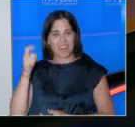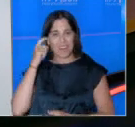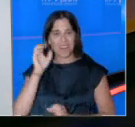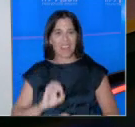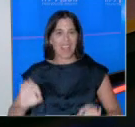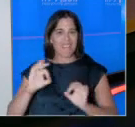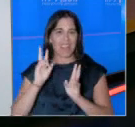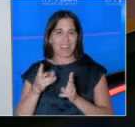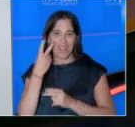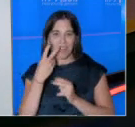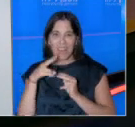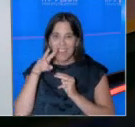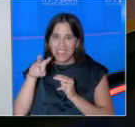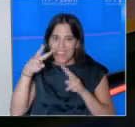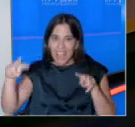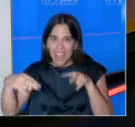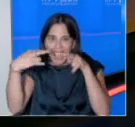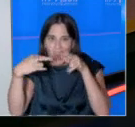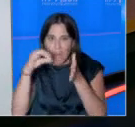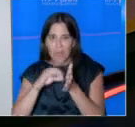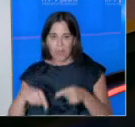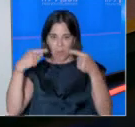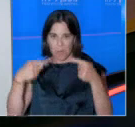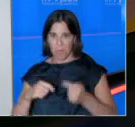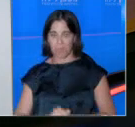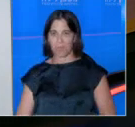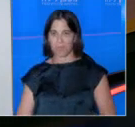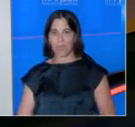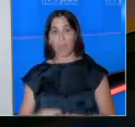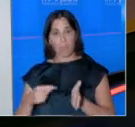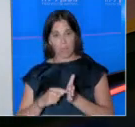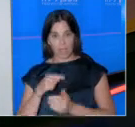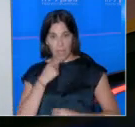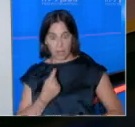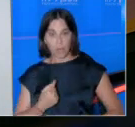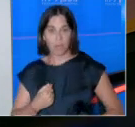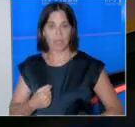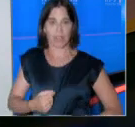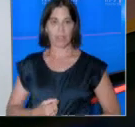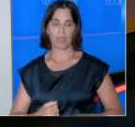מאיתנו יכול היה להסתכל לו בעיניים, מה אני באותו יום. ולכן אני אומרת, אחרי